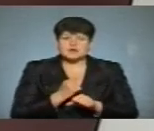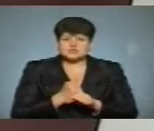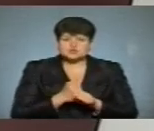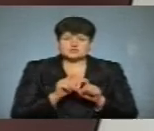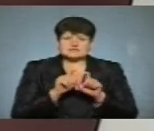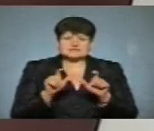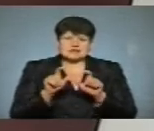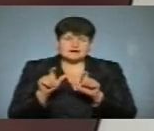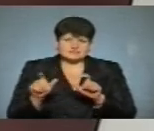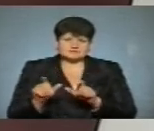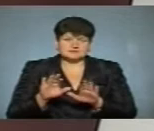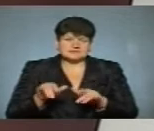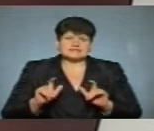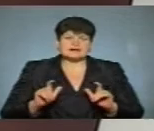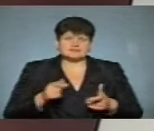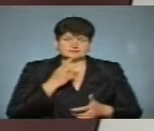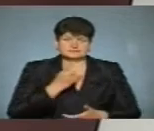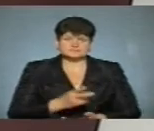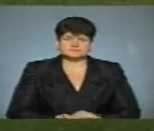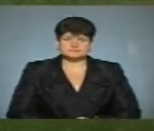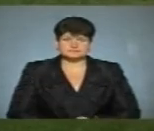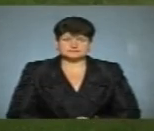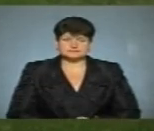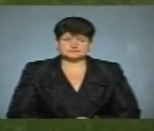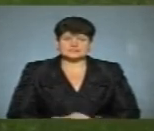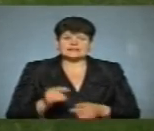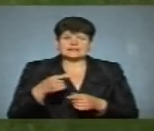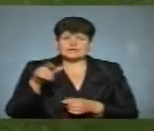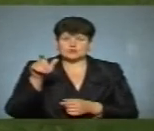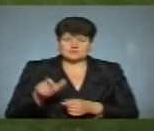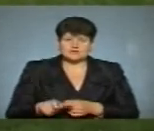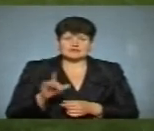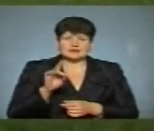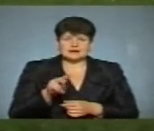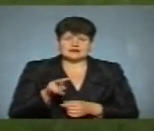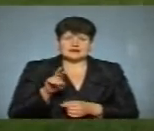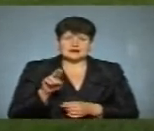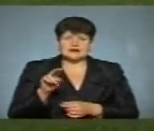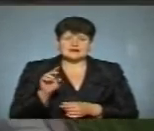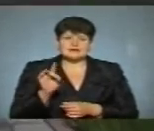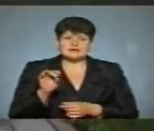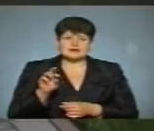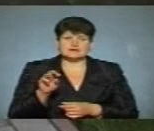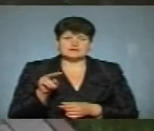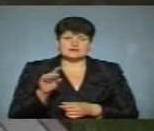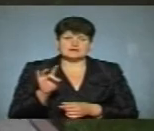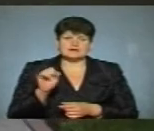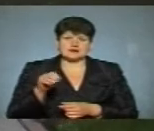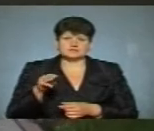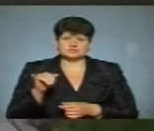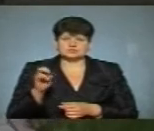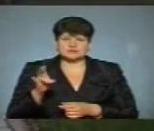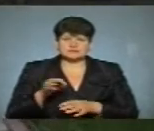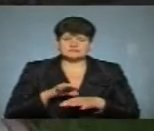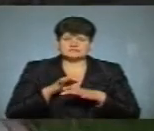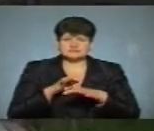після карантину, Марія Котенко розповість. Тернополянка Лілія Ратушняк о 8-й годині веде 5-річного Марка у тернопільський